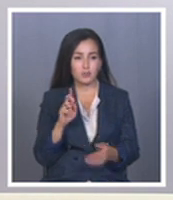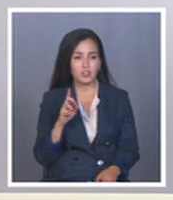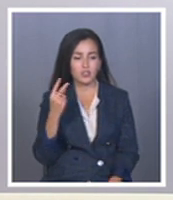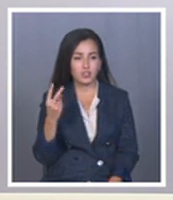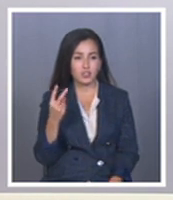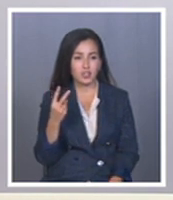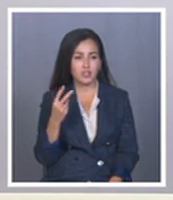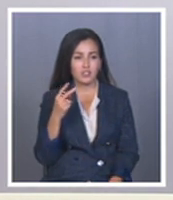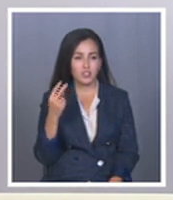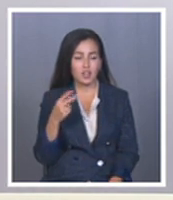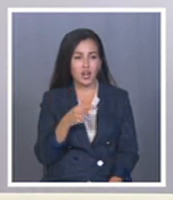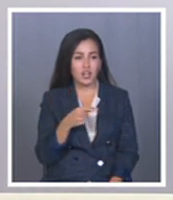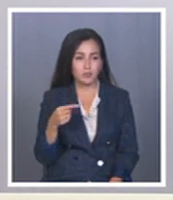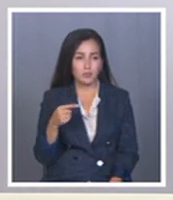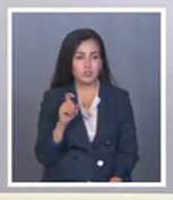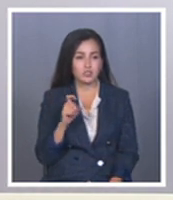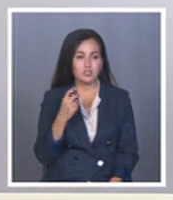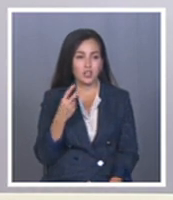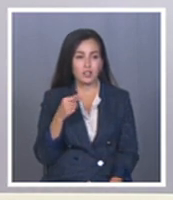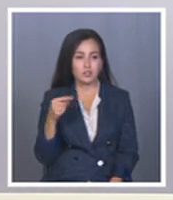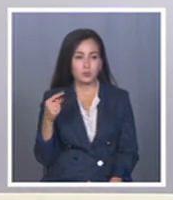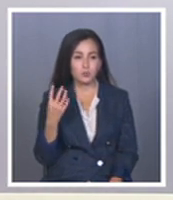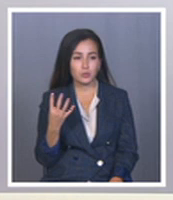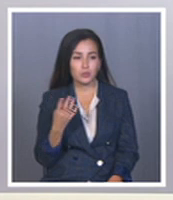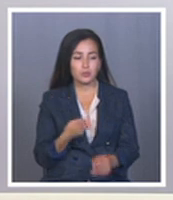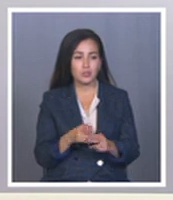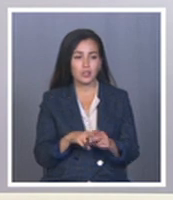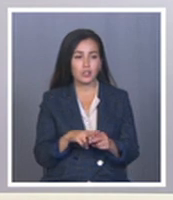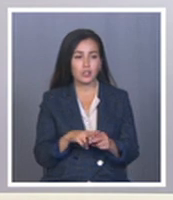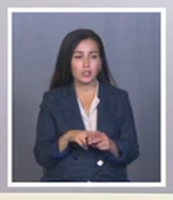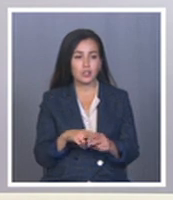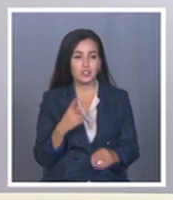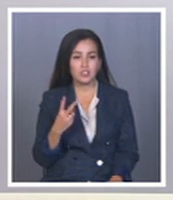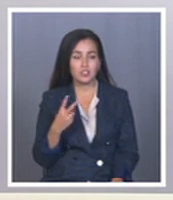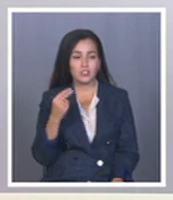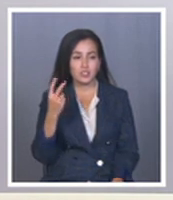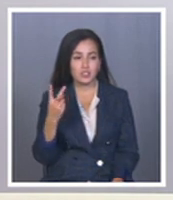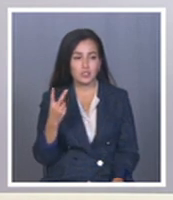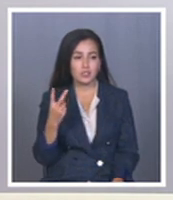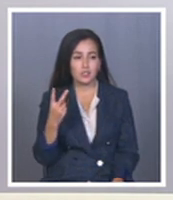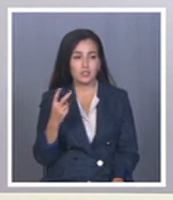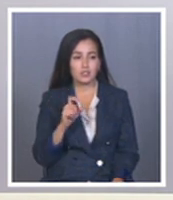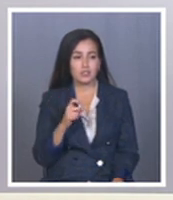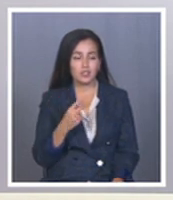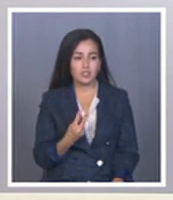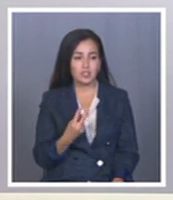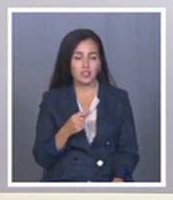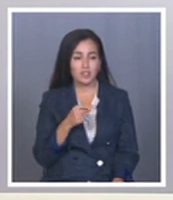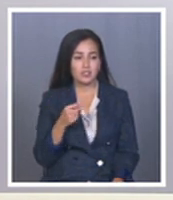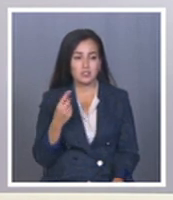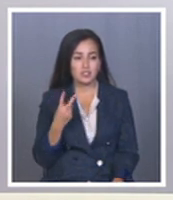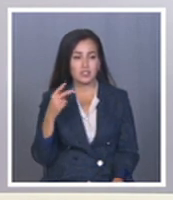айырма. Бұл жерде X квадрат азайту 4, мына 4 ол 2-нің квадраты. Яғни X квадрат азайтылған 2-нің квадратын